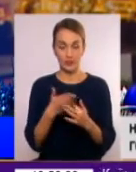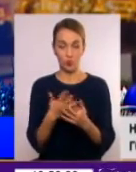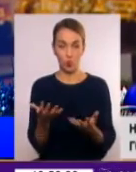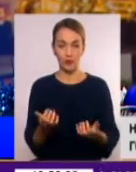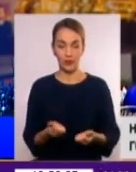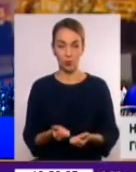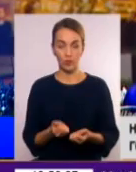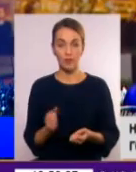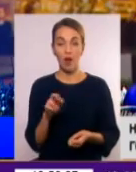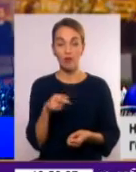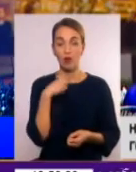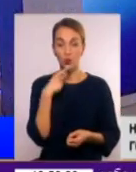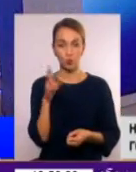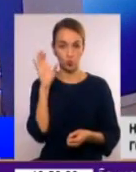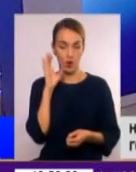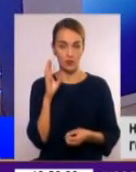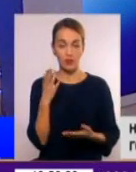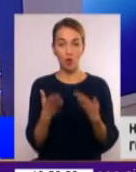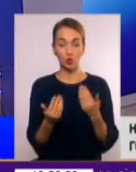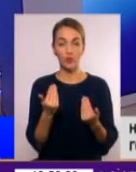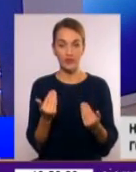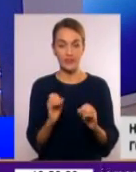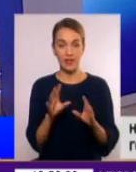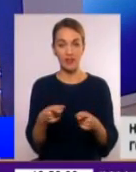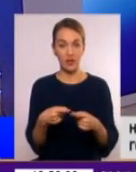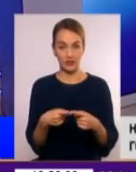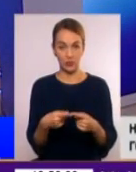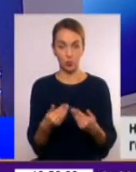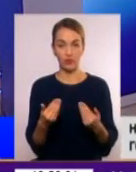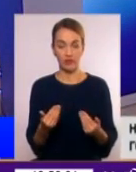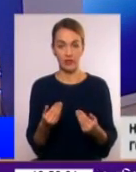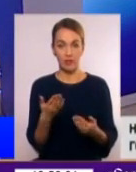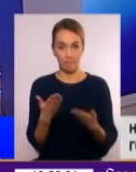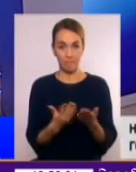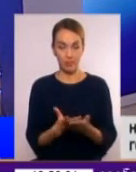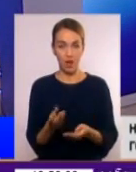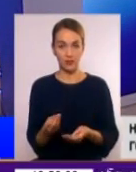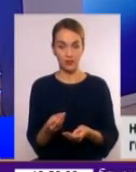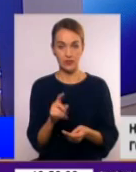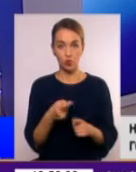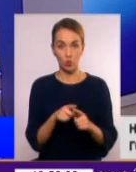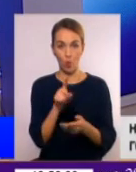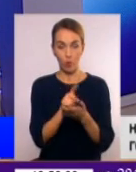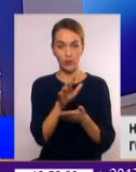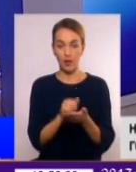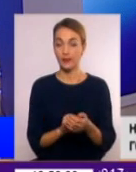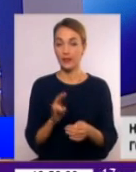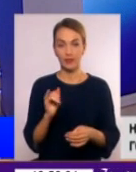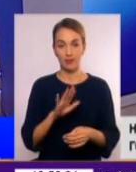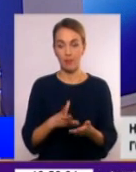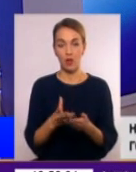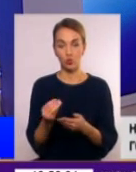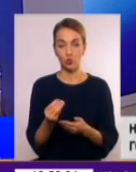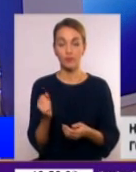так. А я йому кажу, слухайте, якщо ви здаєте квартиру, ви ж, певно, платите з цього податки? Ні, не плачу. А